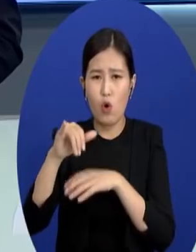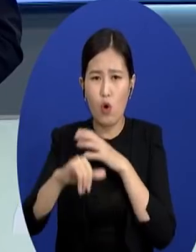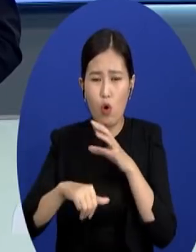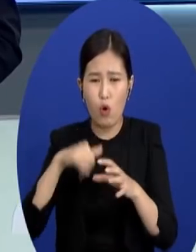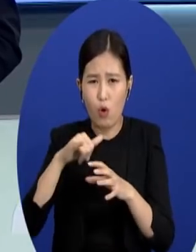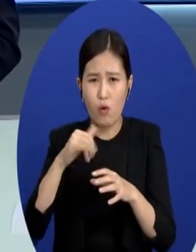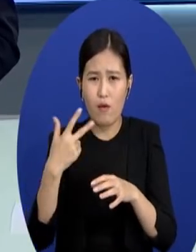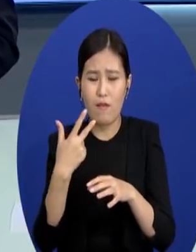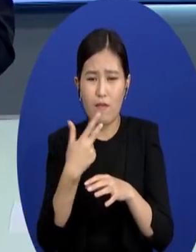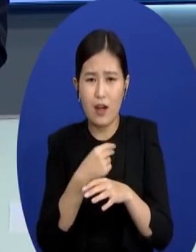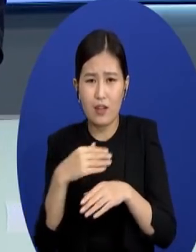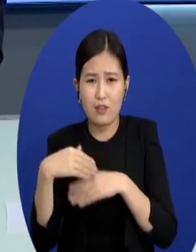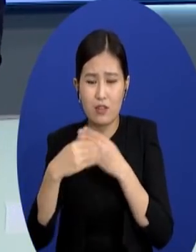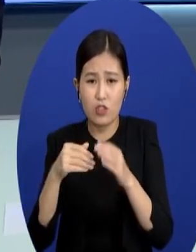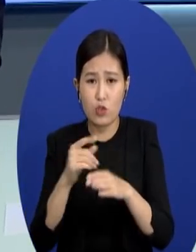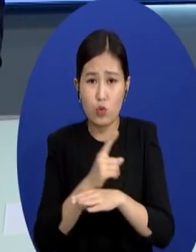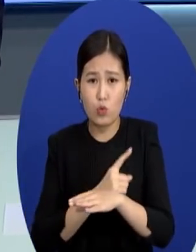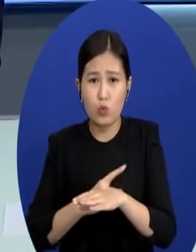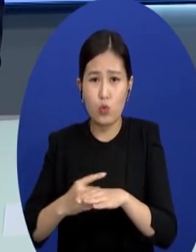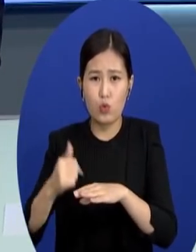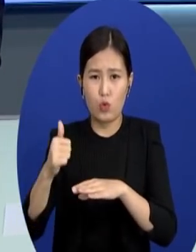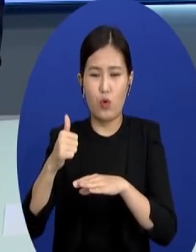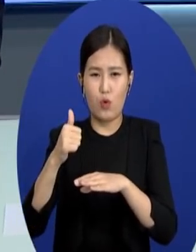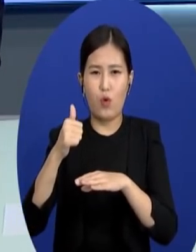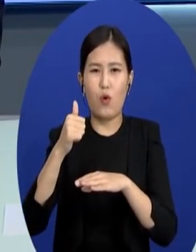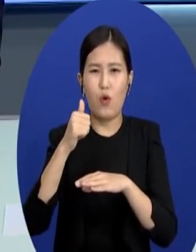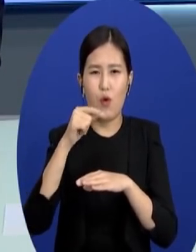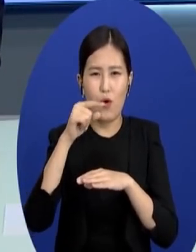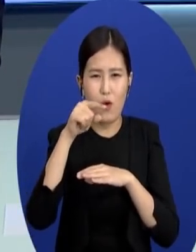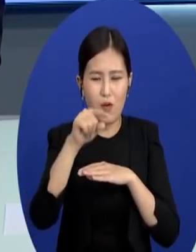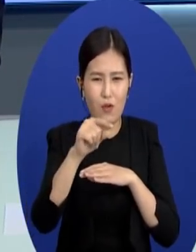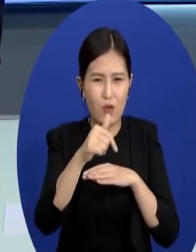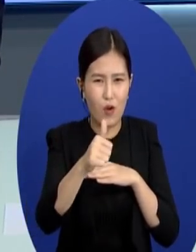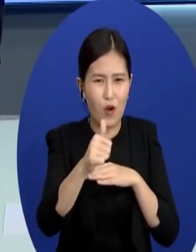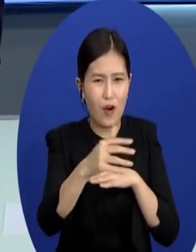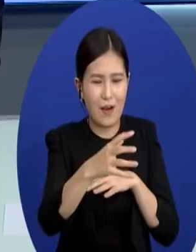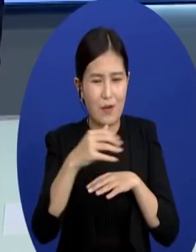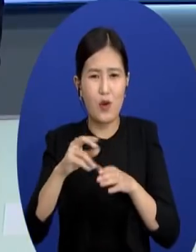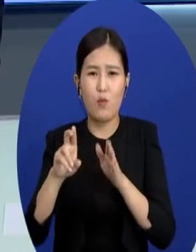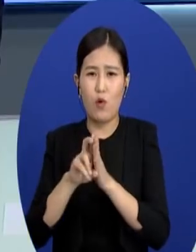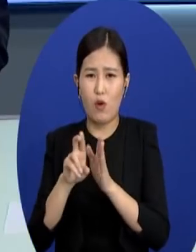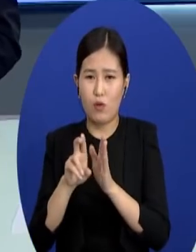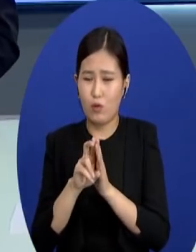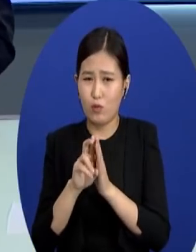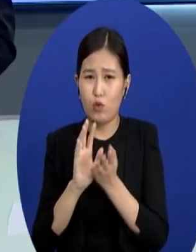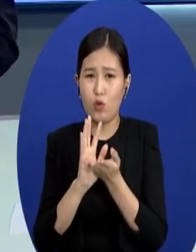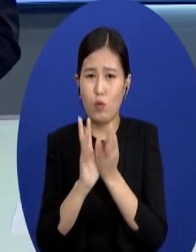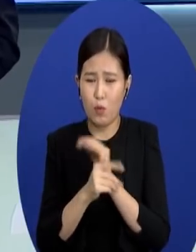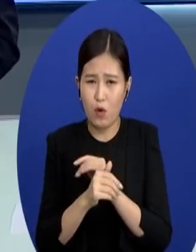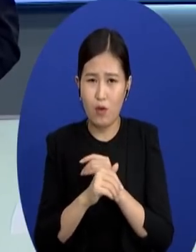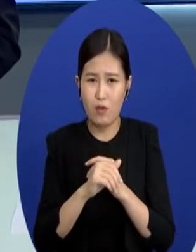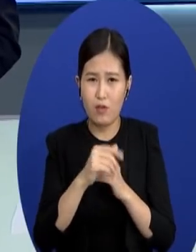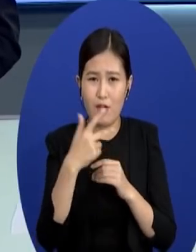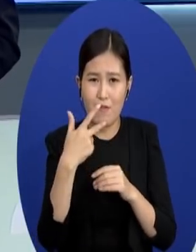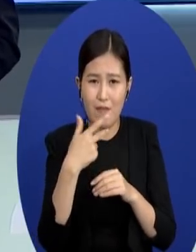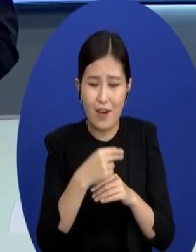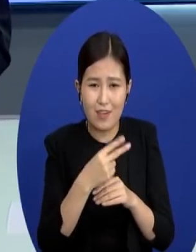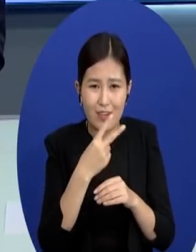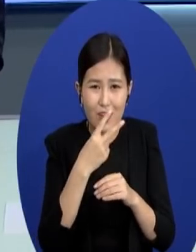ажил ахиц дэвшил гарснаар хонгилын үзүүрт гэрэл харагдаж байгааг хэлсэн байна. Гэхдээ вакцин гарлаа гэд COVID-19 цар тахал